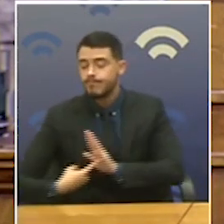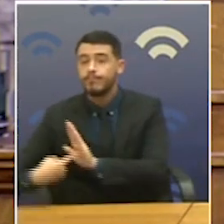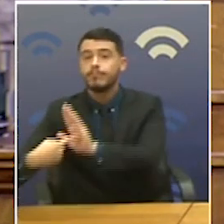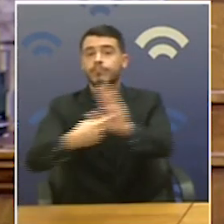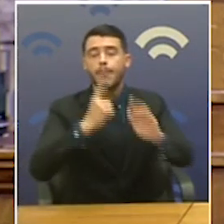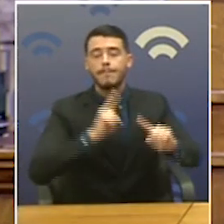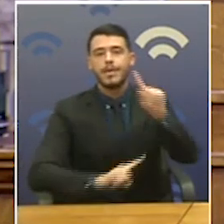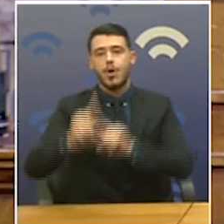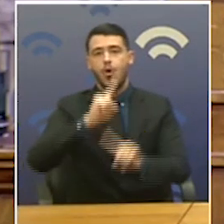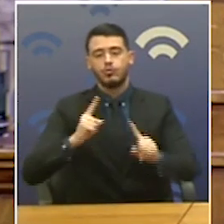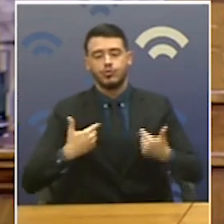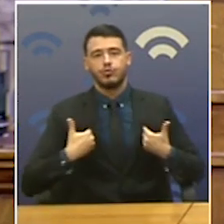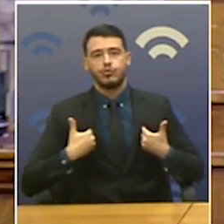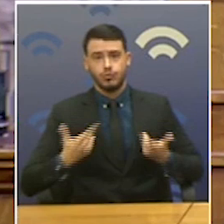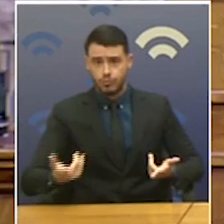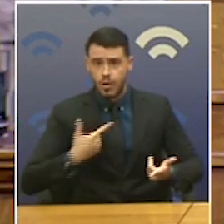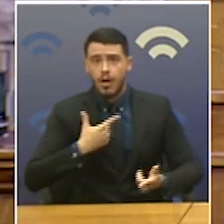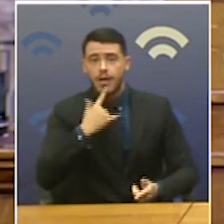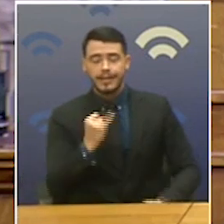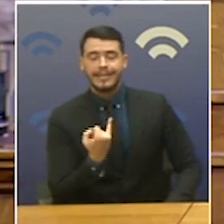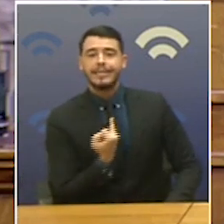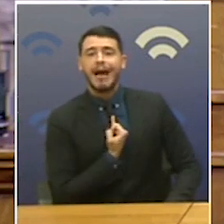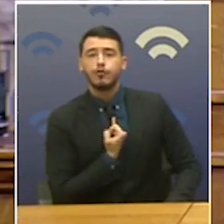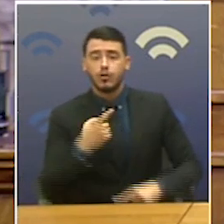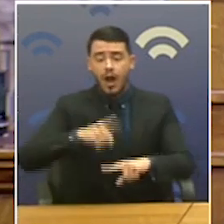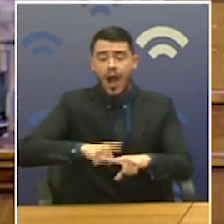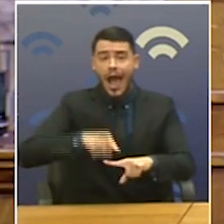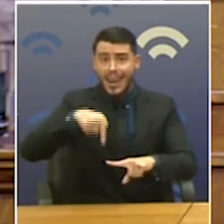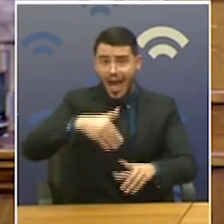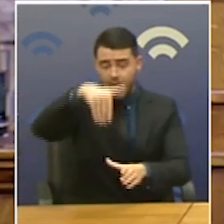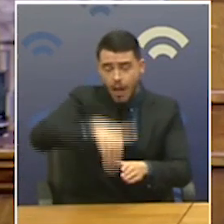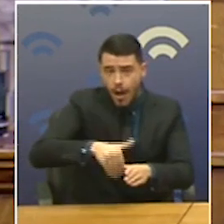ταυτότητά της στην Ευρώπη, αλλά και στον κόσμο ολόκληρο.